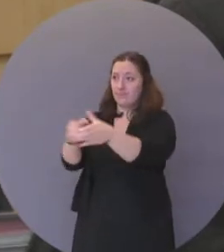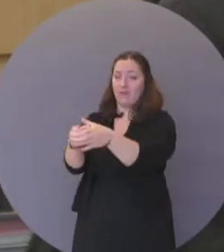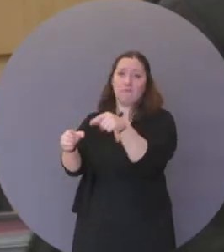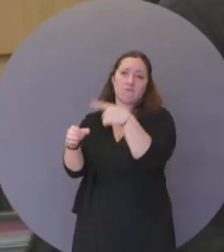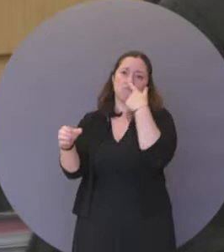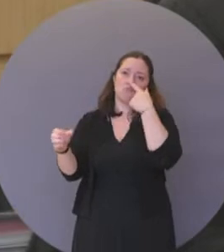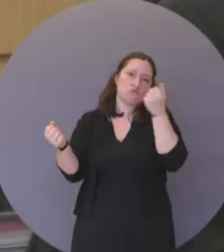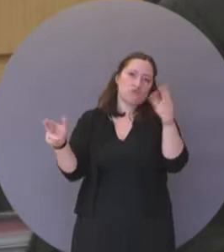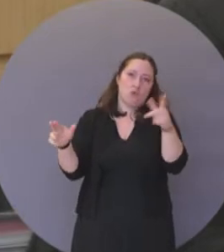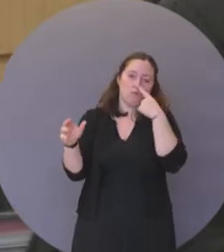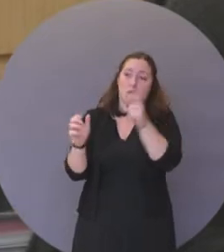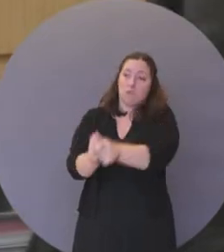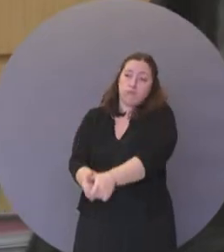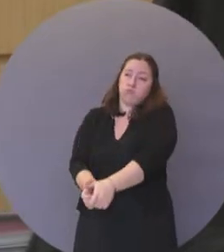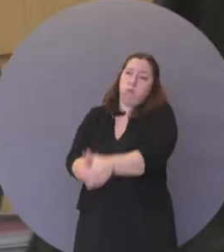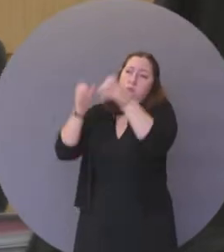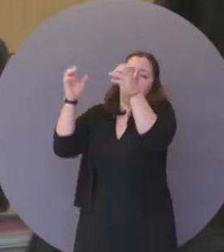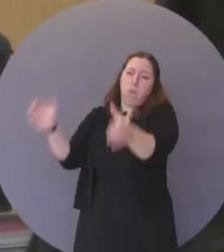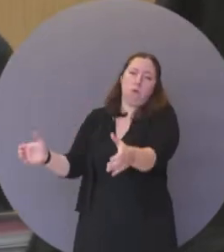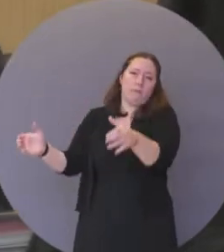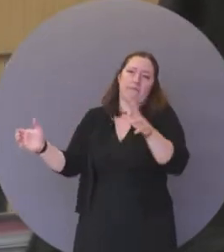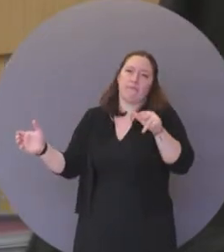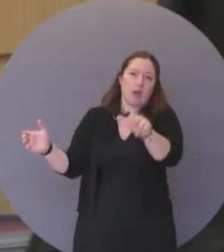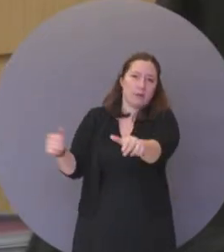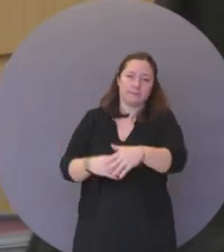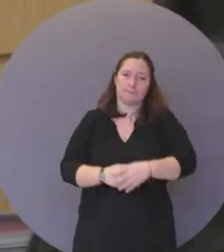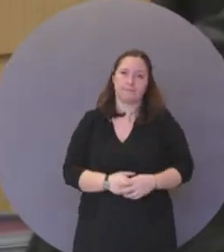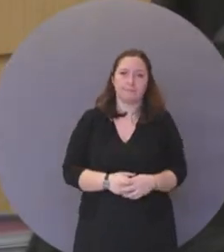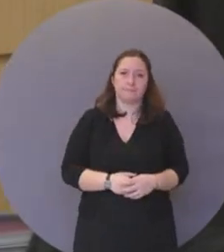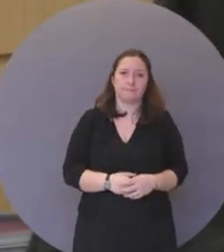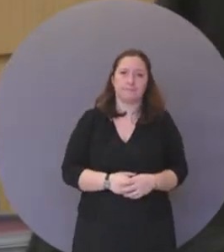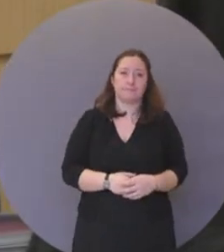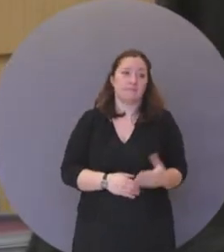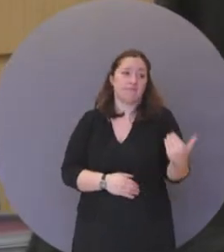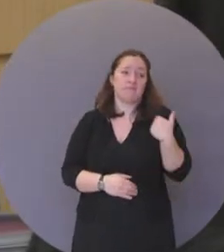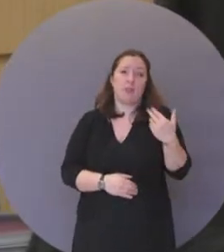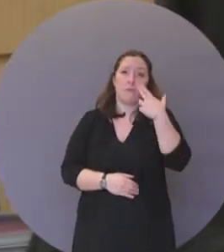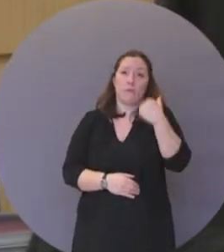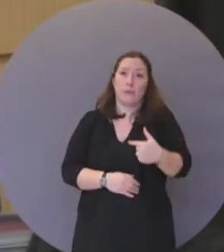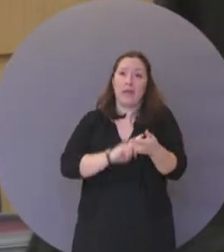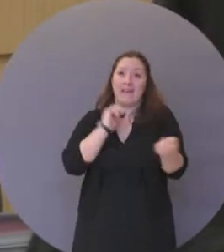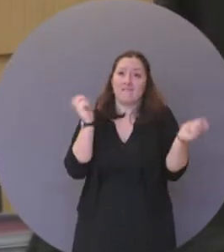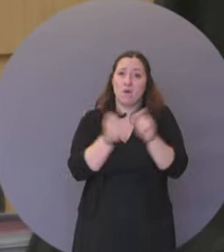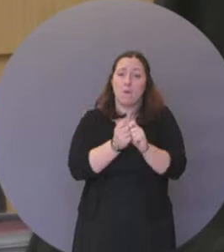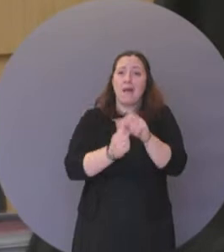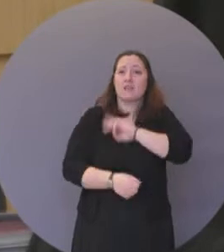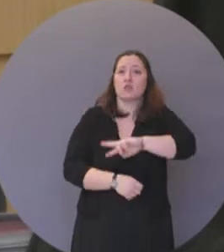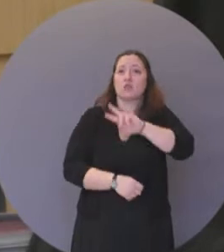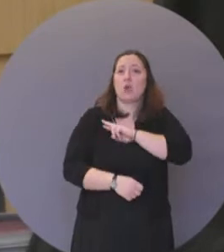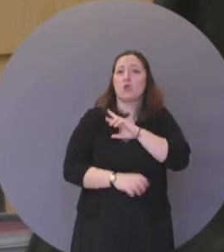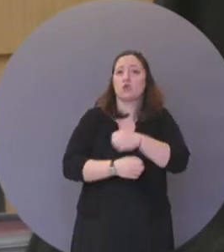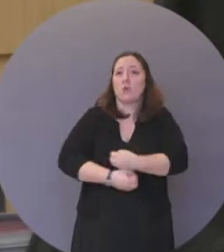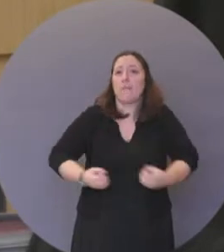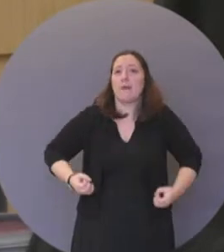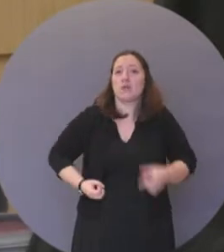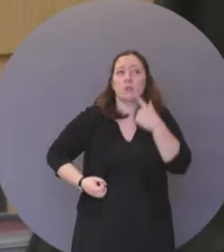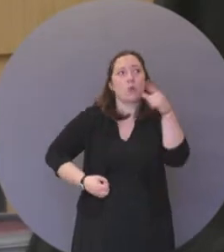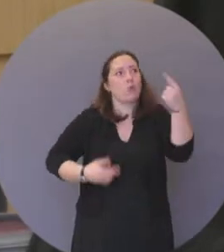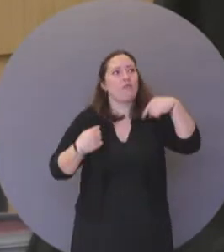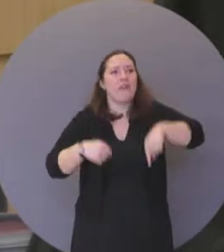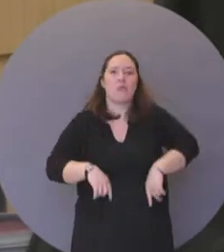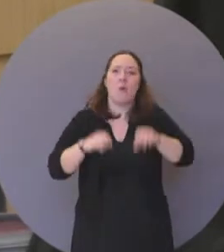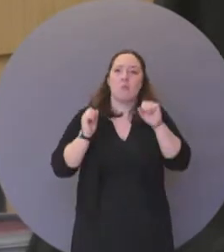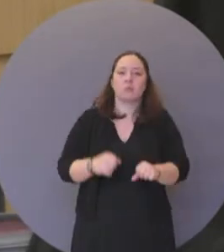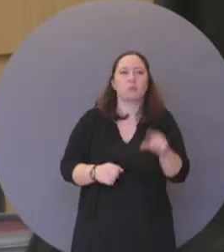d'augmenter à l'homme de la réforme de l'assurance chômage offrant la possibilité au gouvernement de modifier par